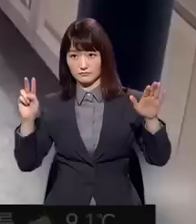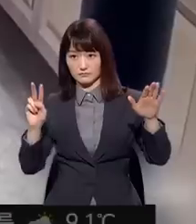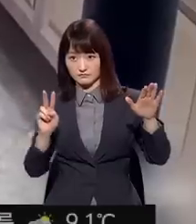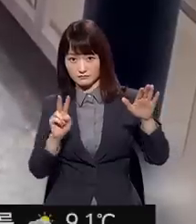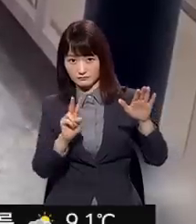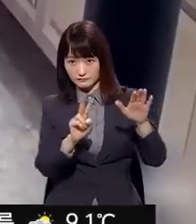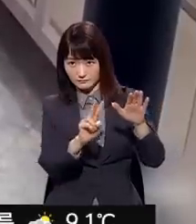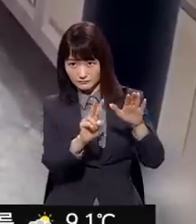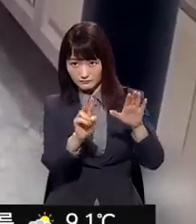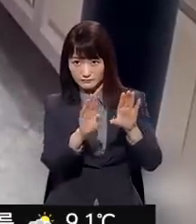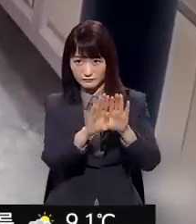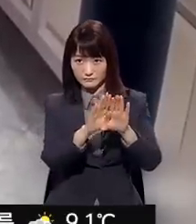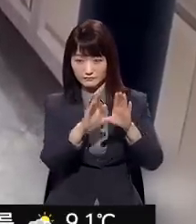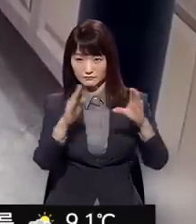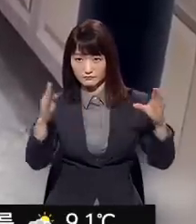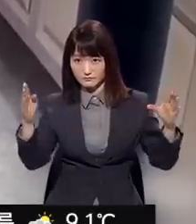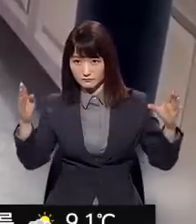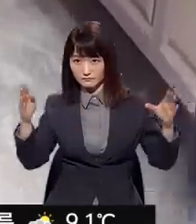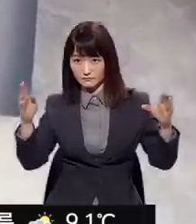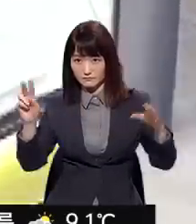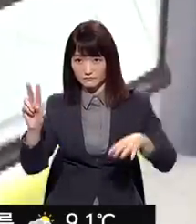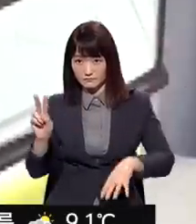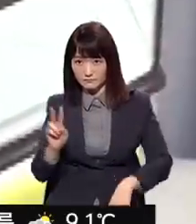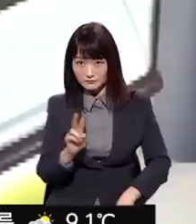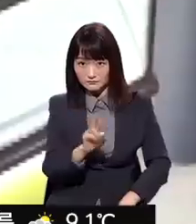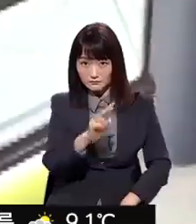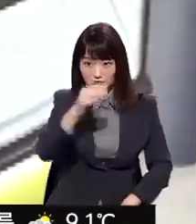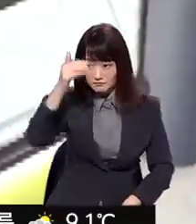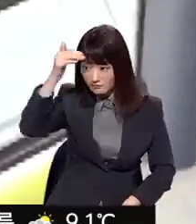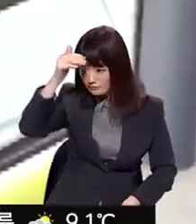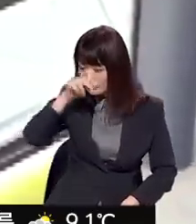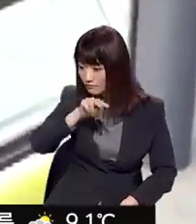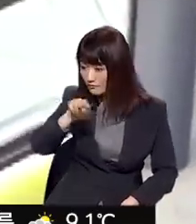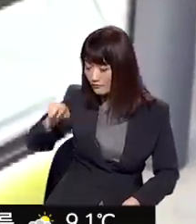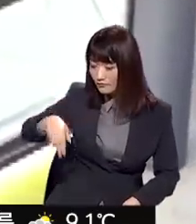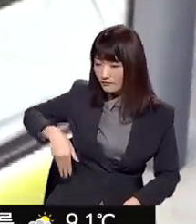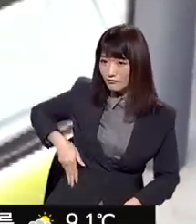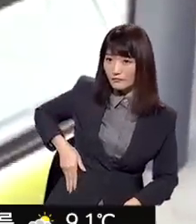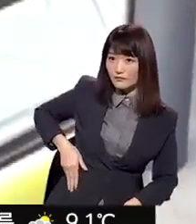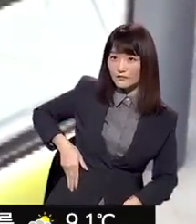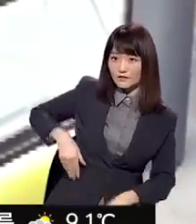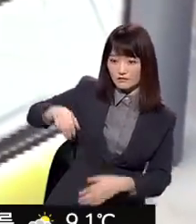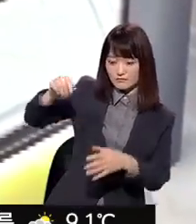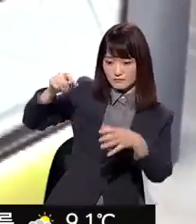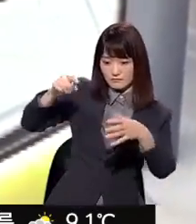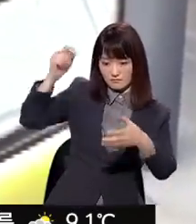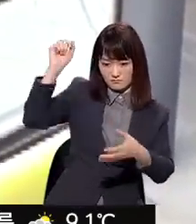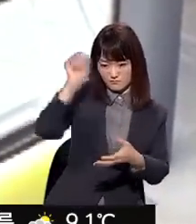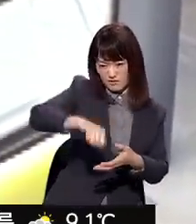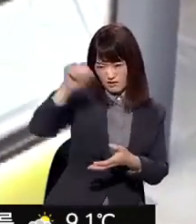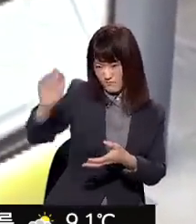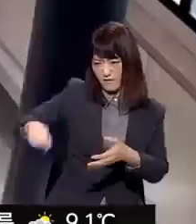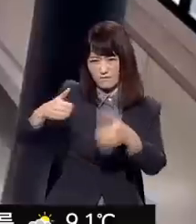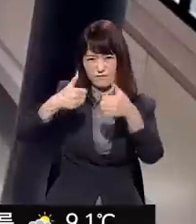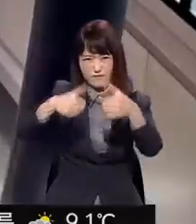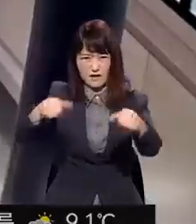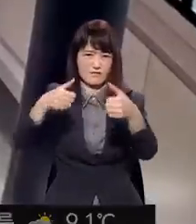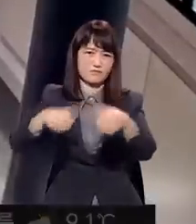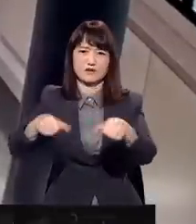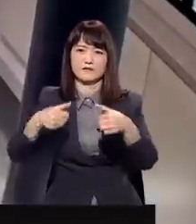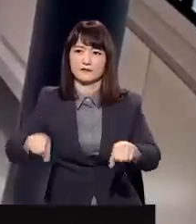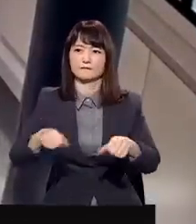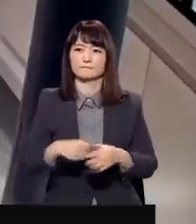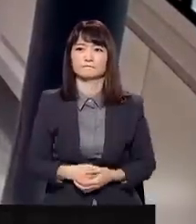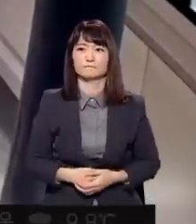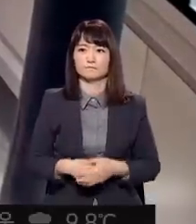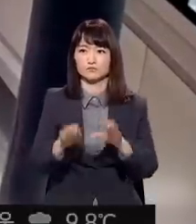잡아줍니다. 손님들. 구경하러 온 건가 싶은데요. 그 순간 주머니에서 망치를 꺼내서 아이고. 저렇게 진열장을 마구 깨버립니다. 아하.